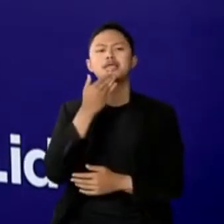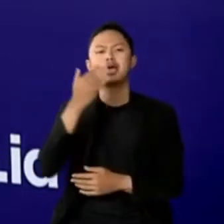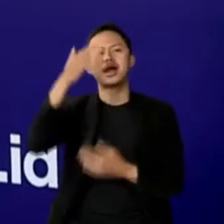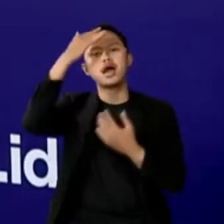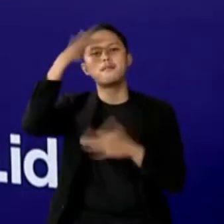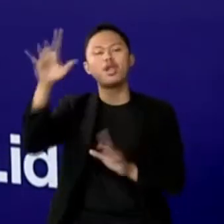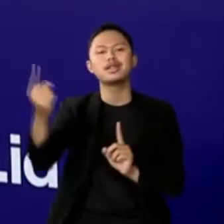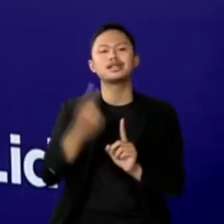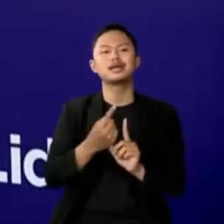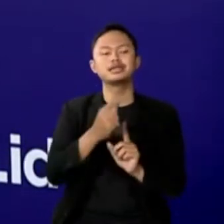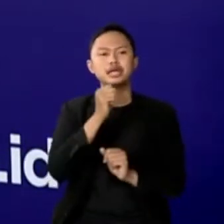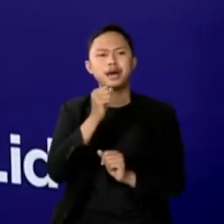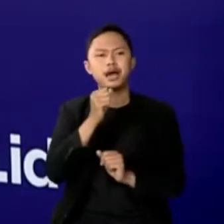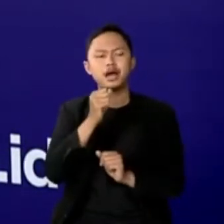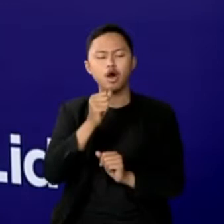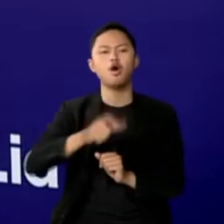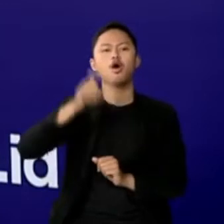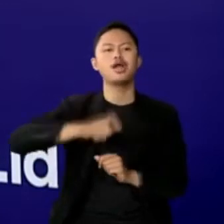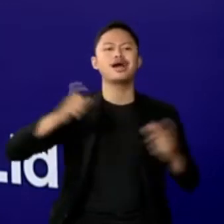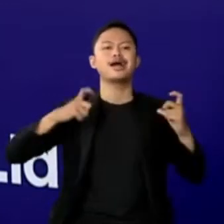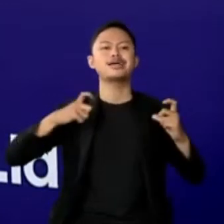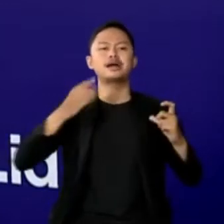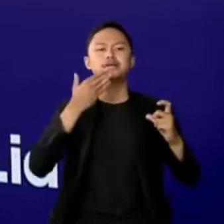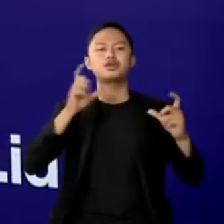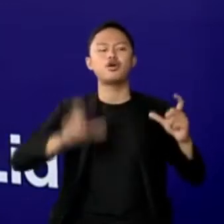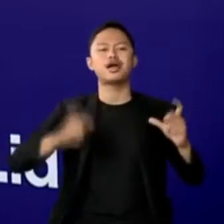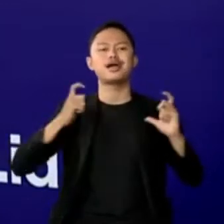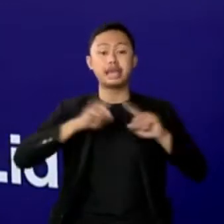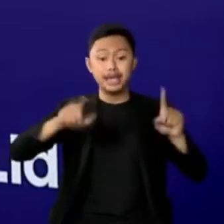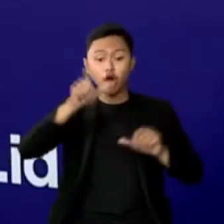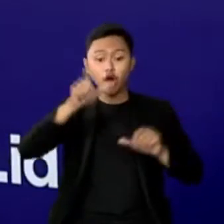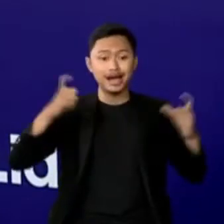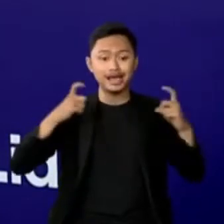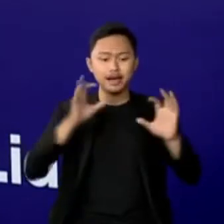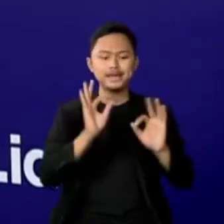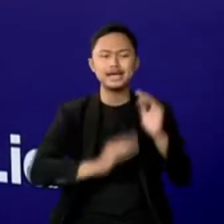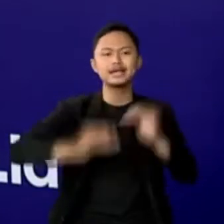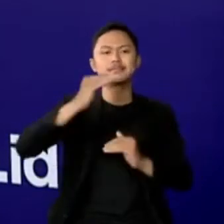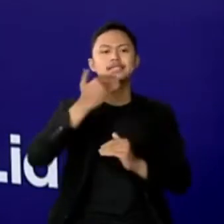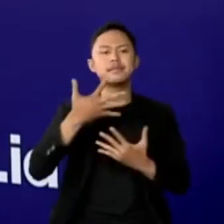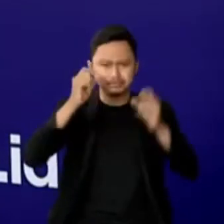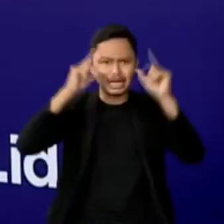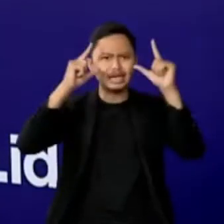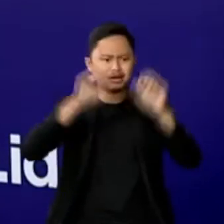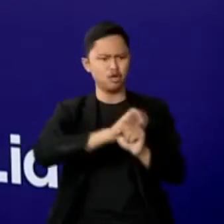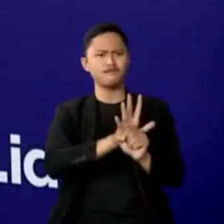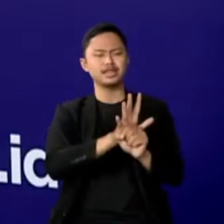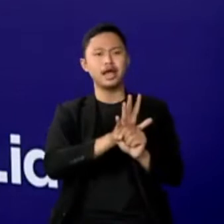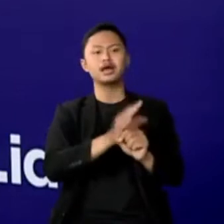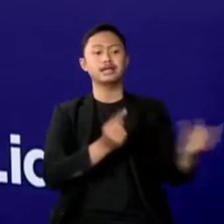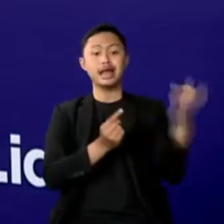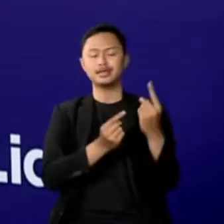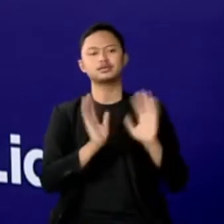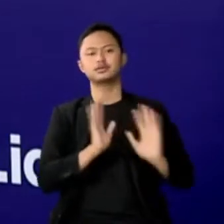cukup berpendidikan kelasnya menengah keatas jadi kelas menengah ke atas yang berjuang lebih sadar diri dulu er dari Mal itu